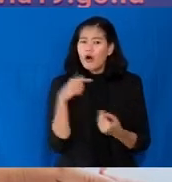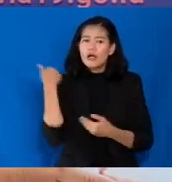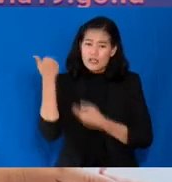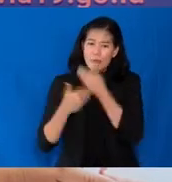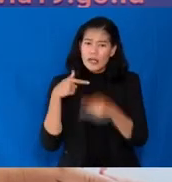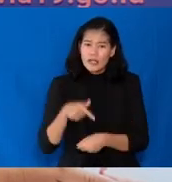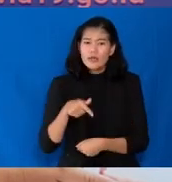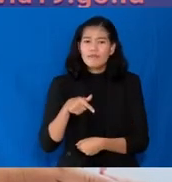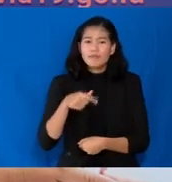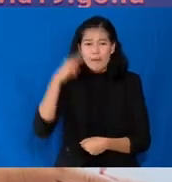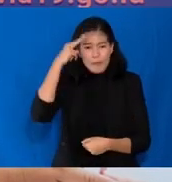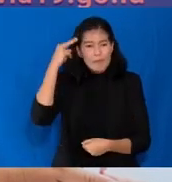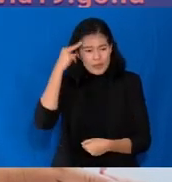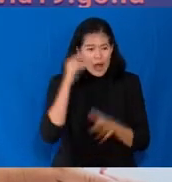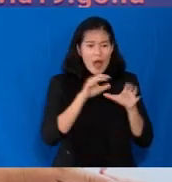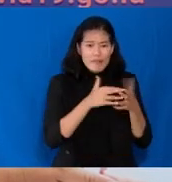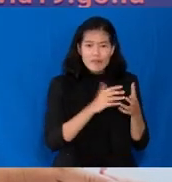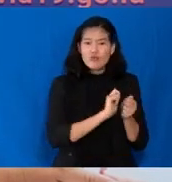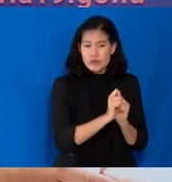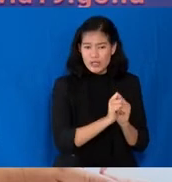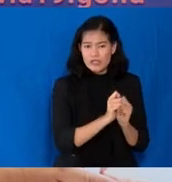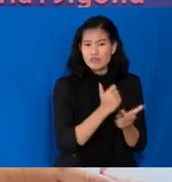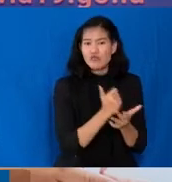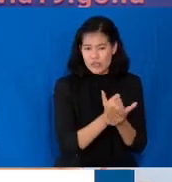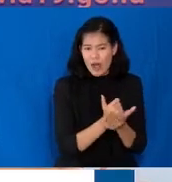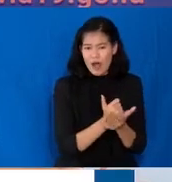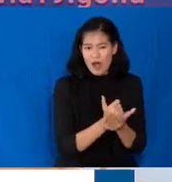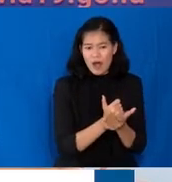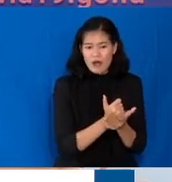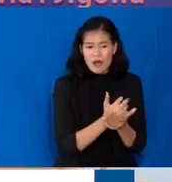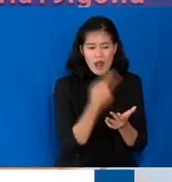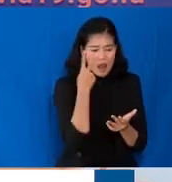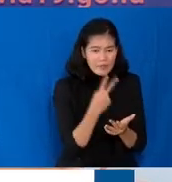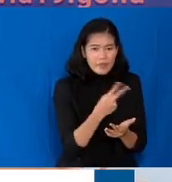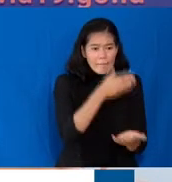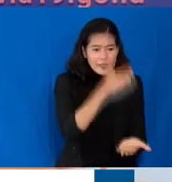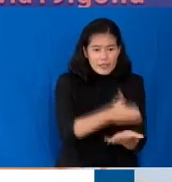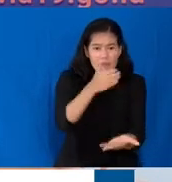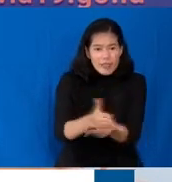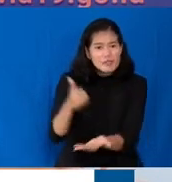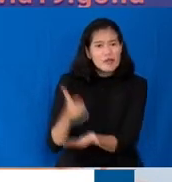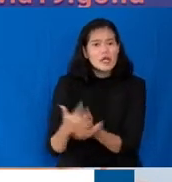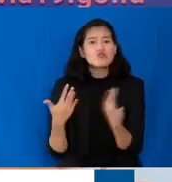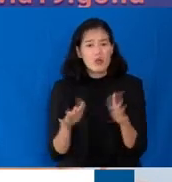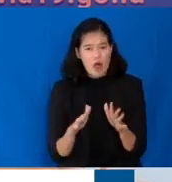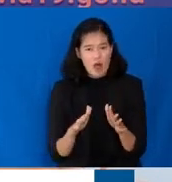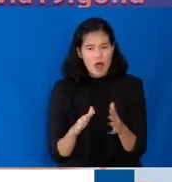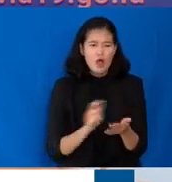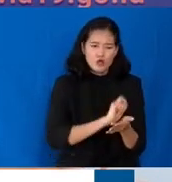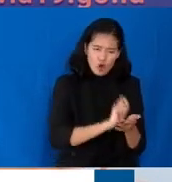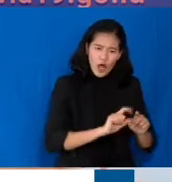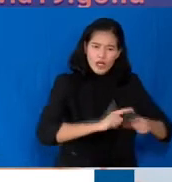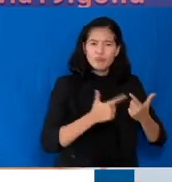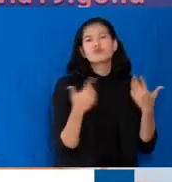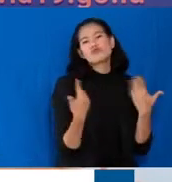pemerintah dan gugus tugas telah melakukan pembatasan-pembatasan bahkan meliburkan sekolah